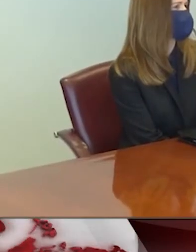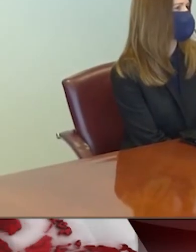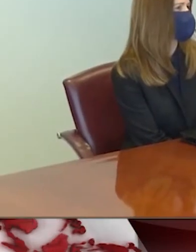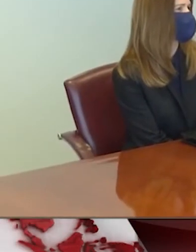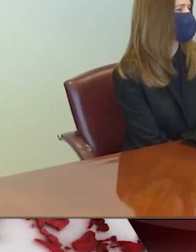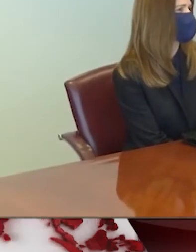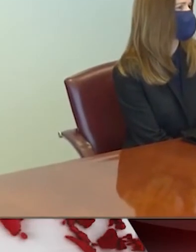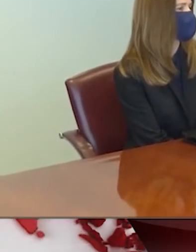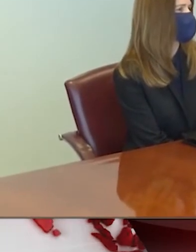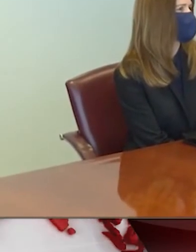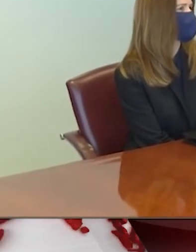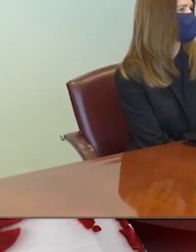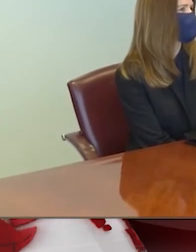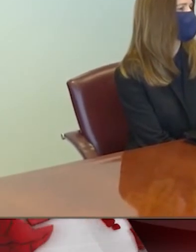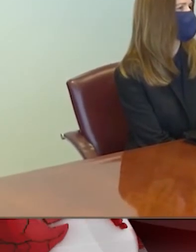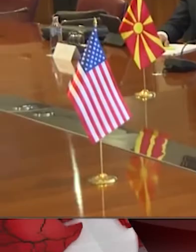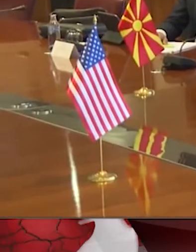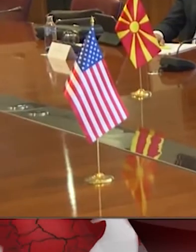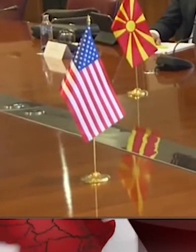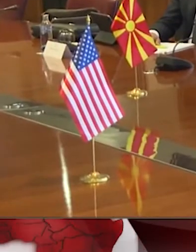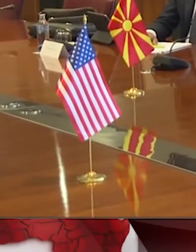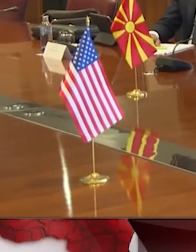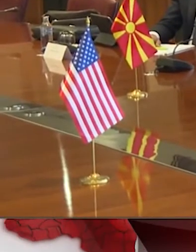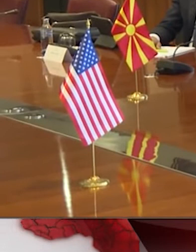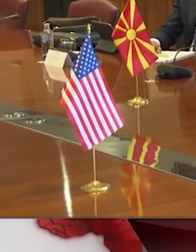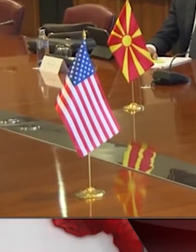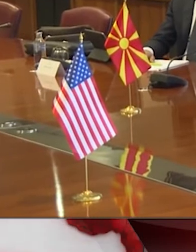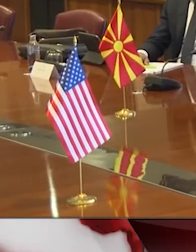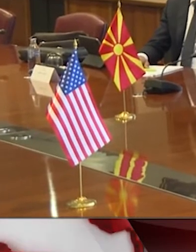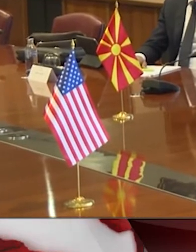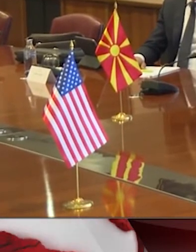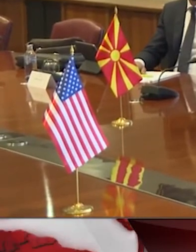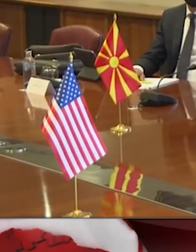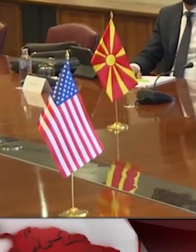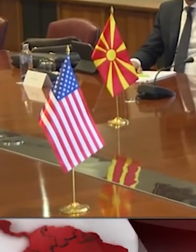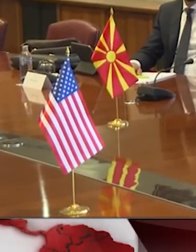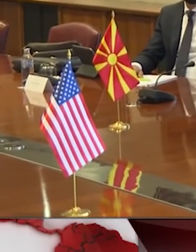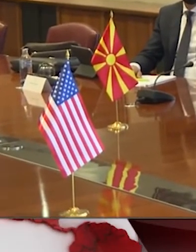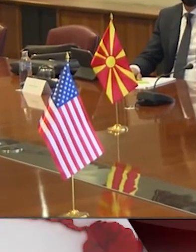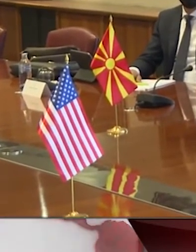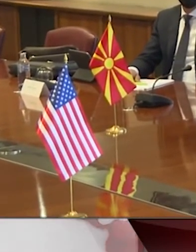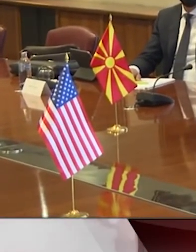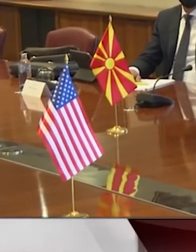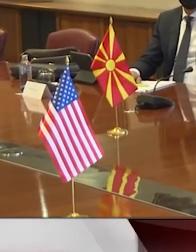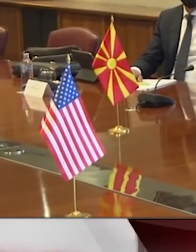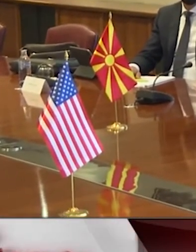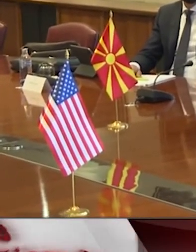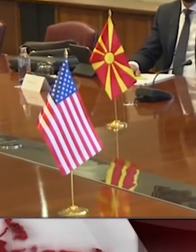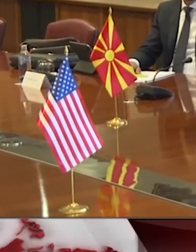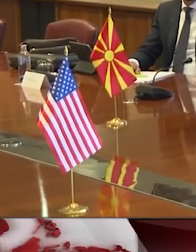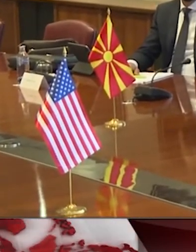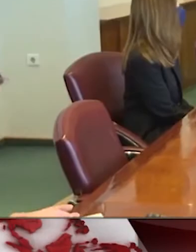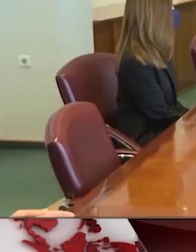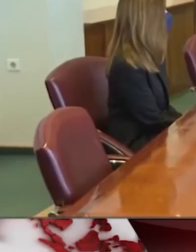што газот ќе се дистрибуира, додаде Заев, додека пак помошник државниот секретар за енергетика и ресурси на САД, Францис